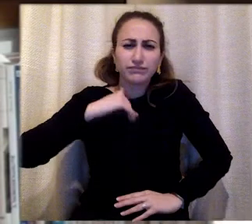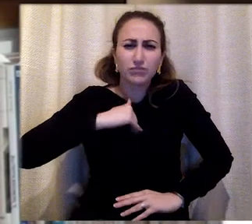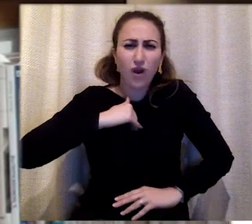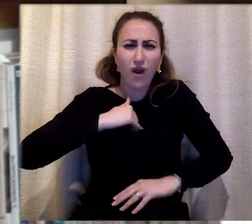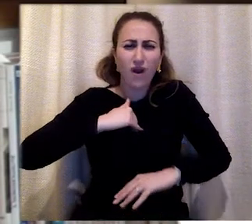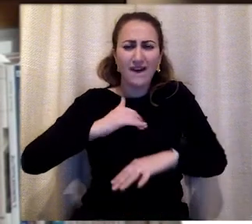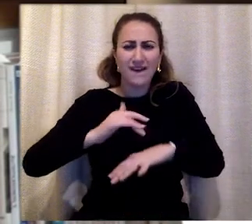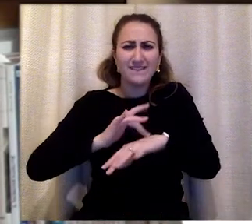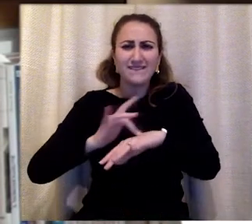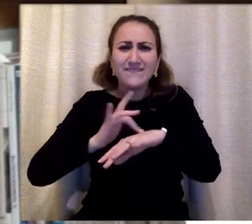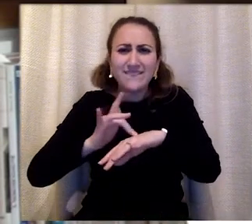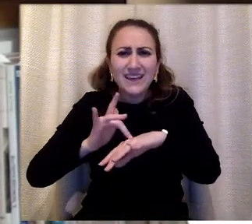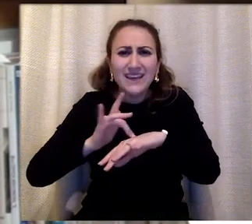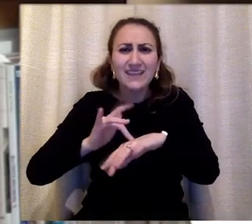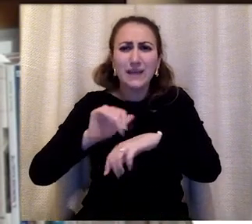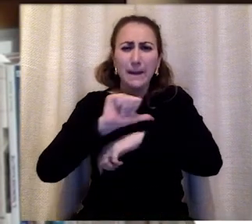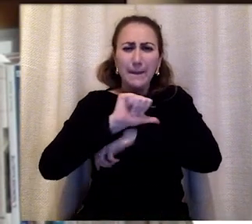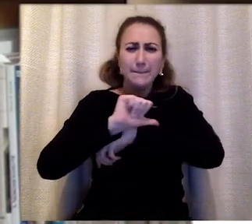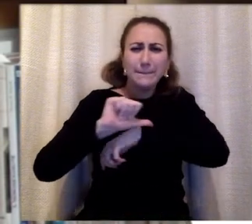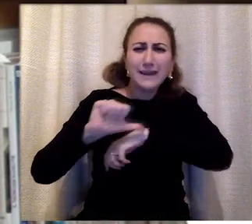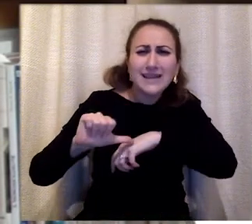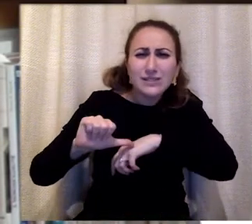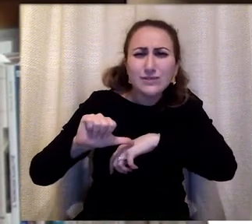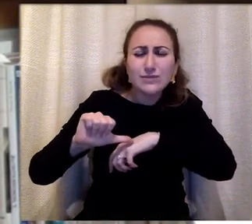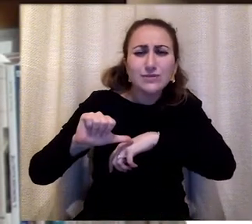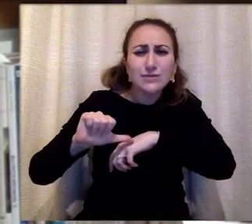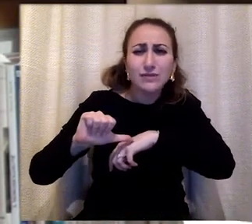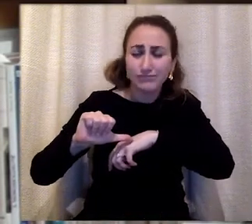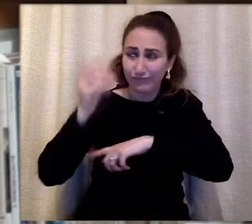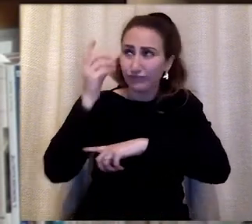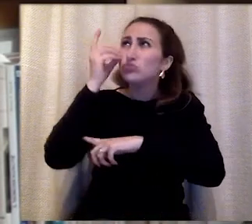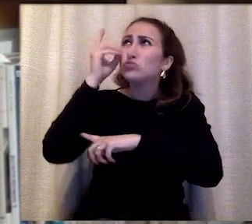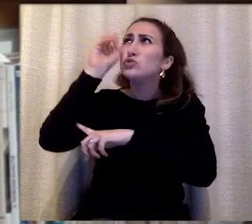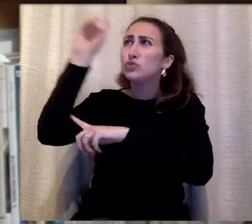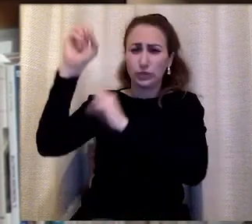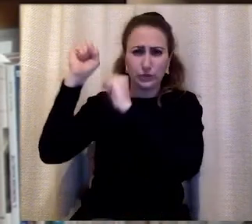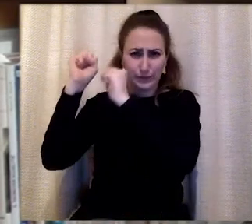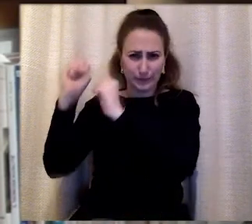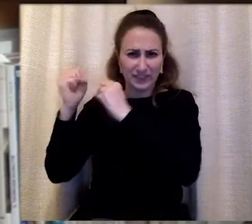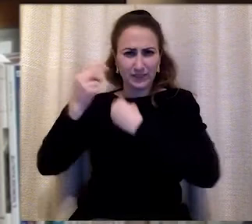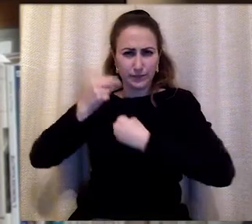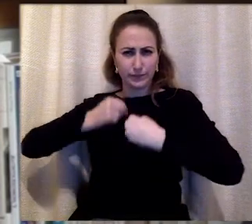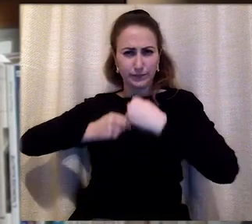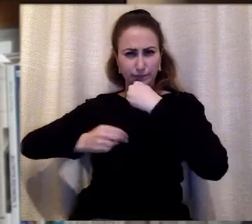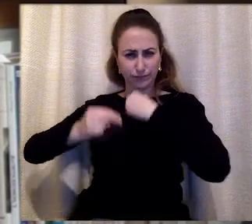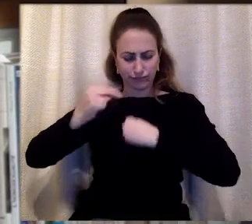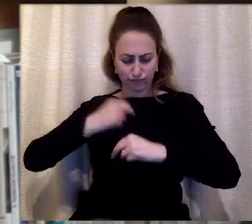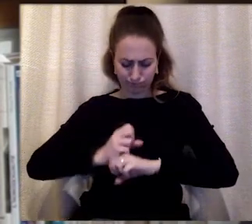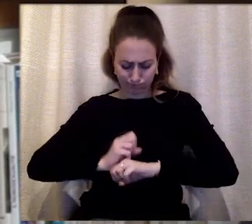les afflictions et les blessures que nous avons dû subir.